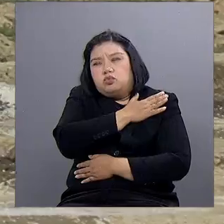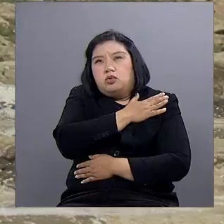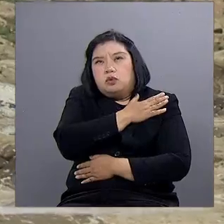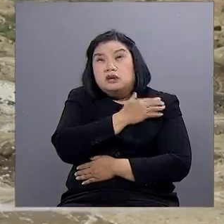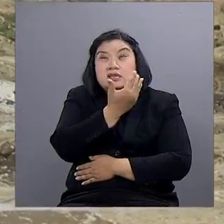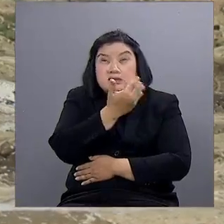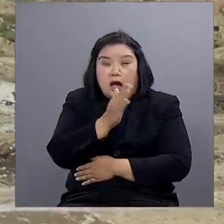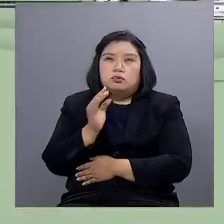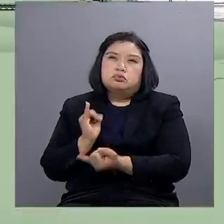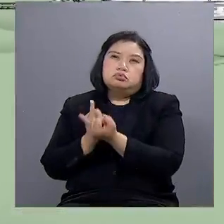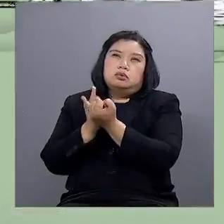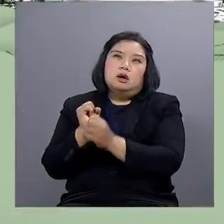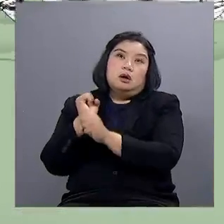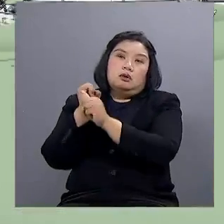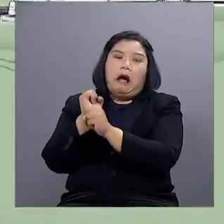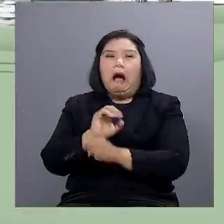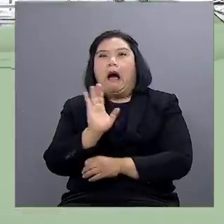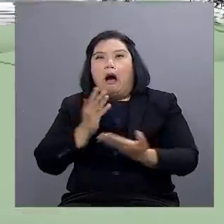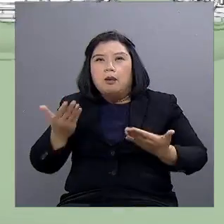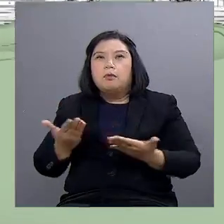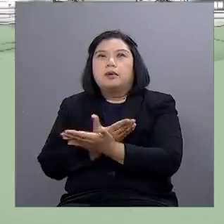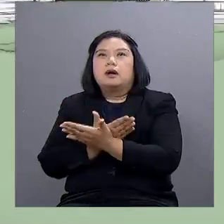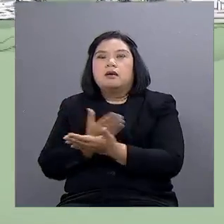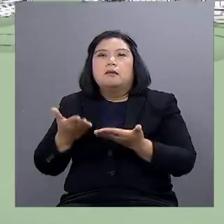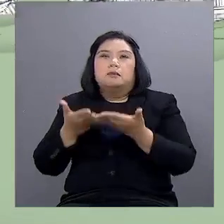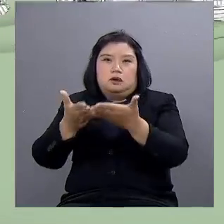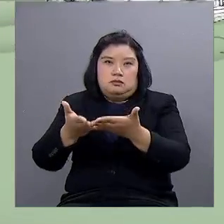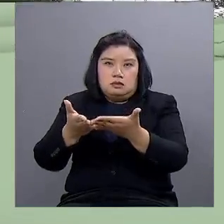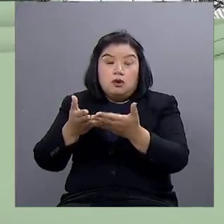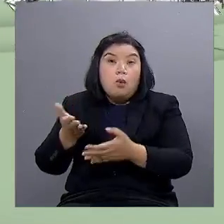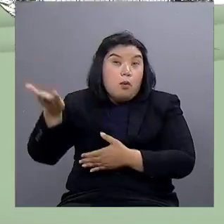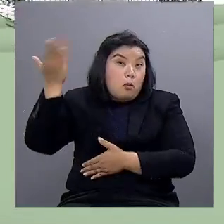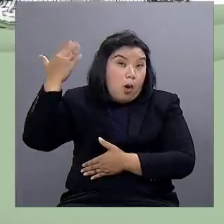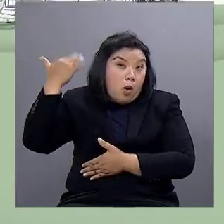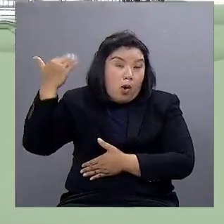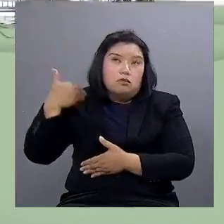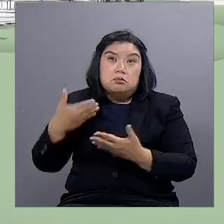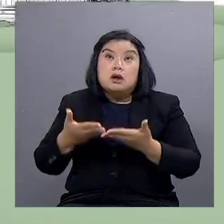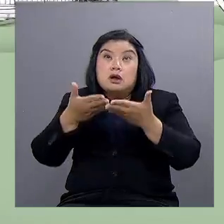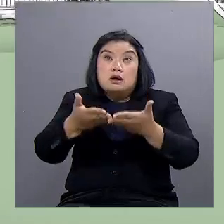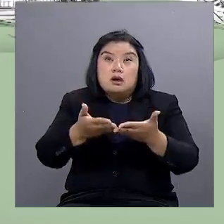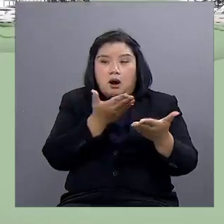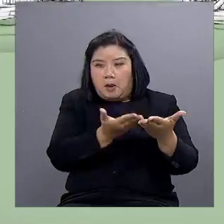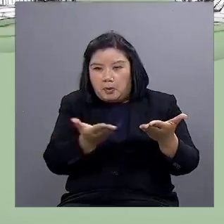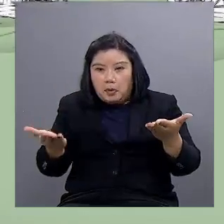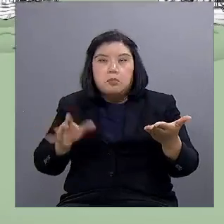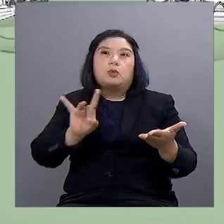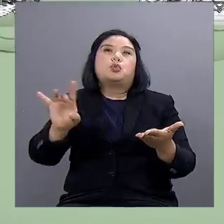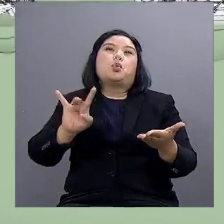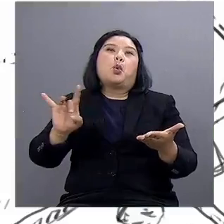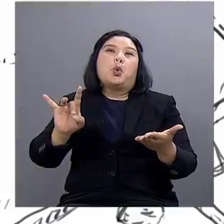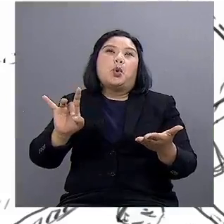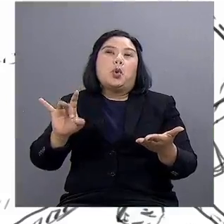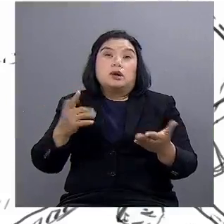ริ่มใช้เรือเข้ามาขนซึ่งสมัยก่อนนั้นมีเรือขนเกลือมากกว่า100ลำเลยทีเดียวแต่ว่าในปัจจุ